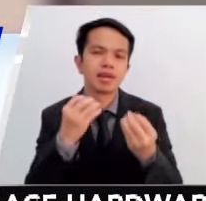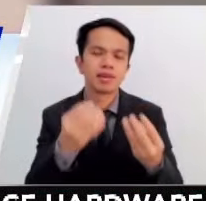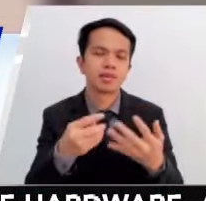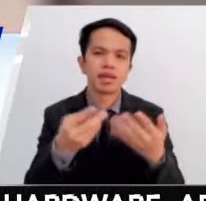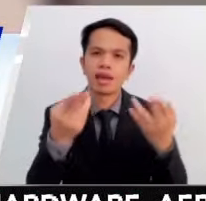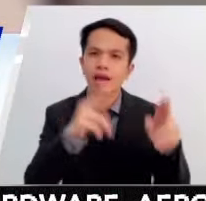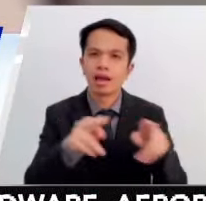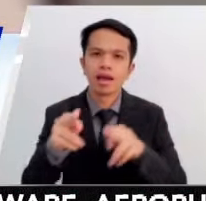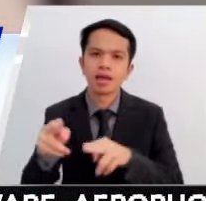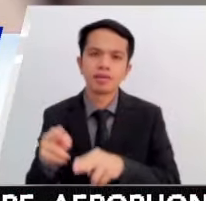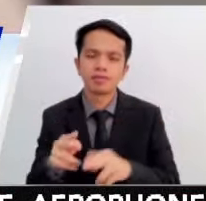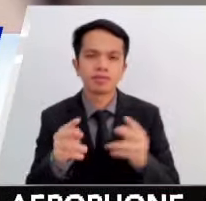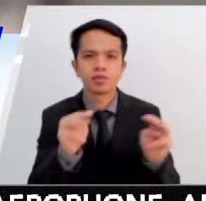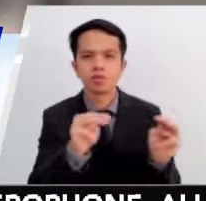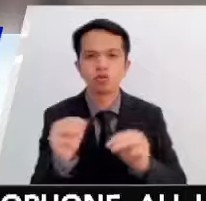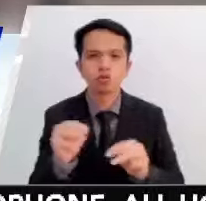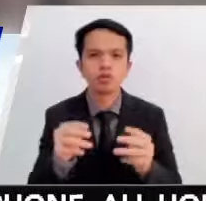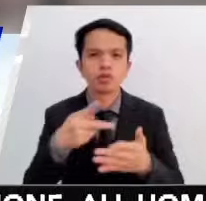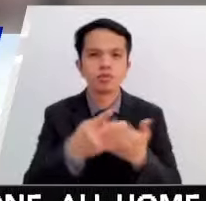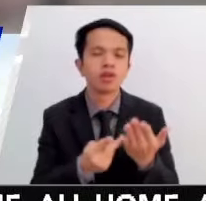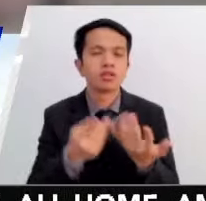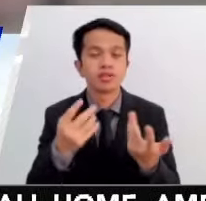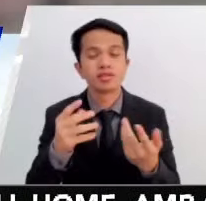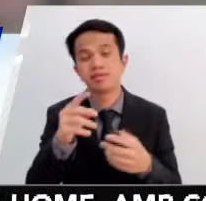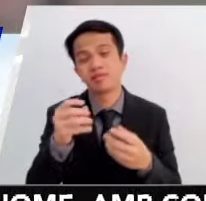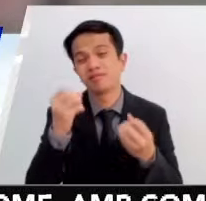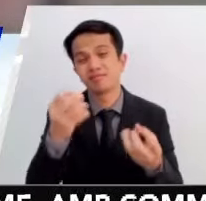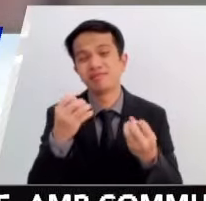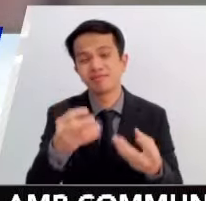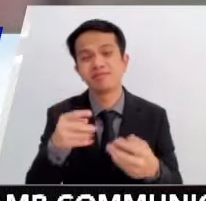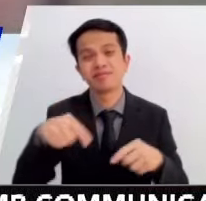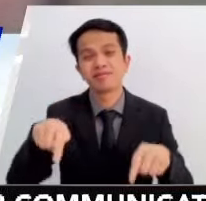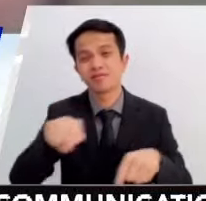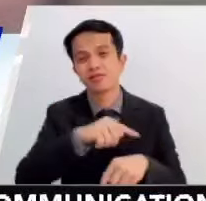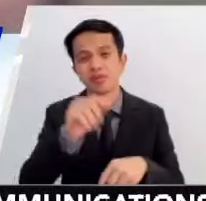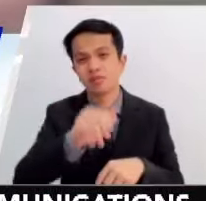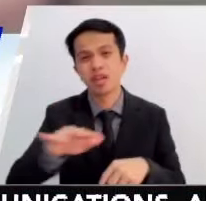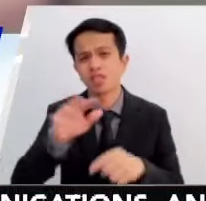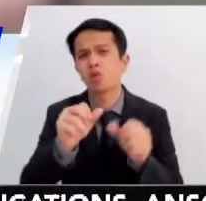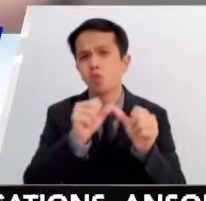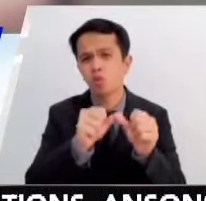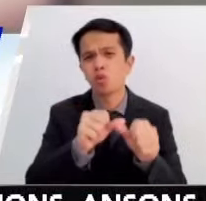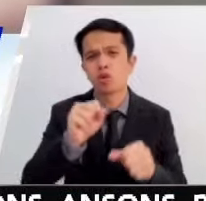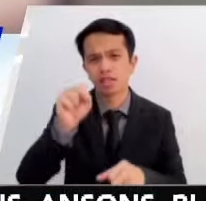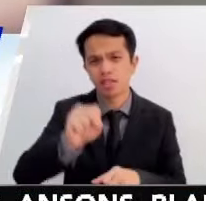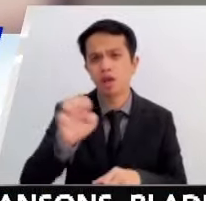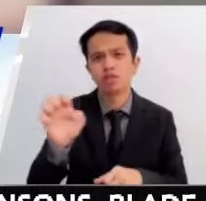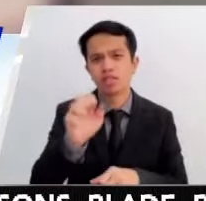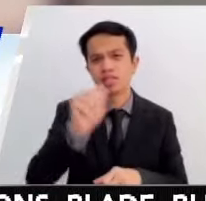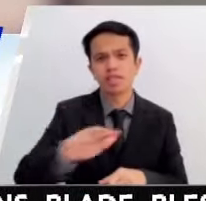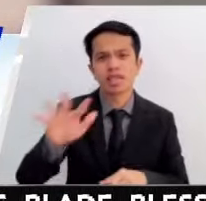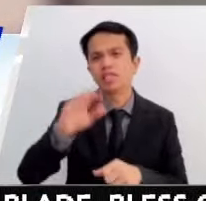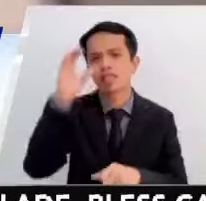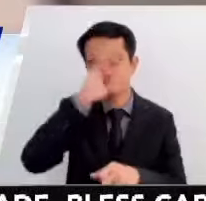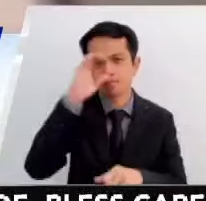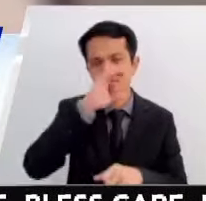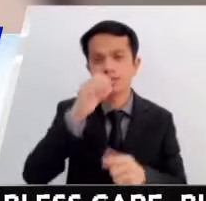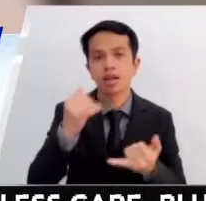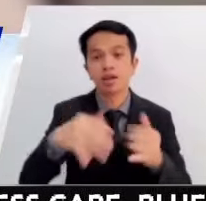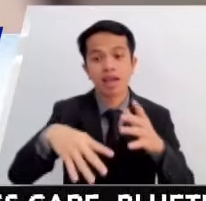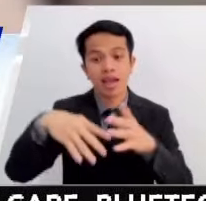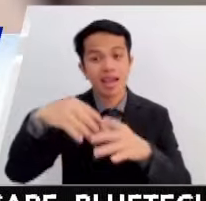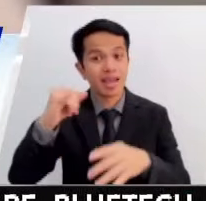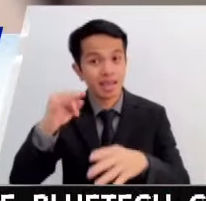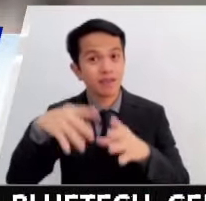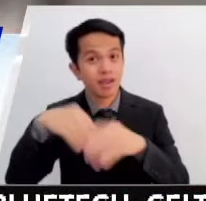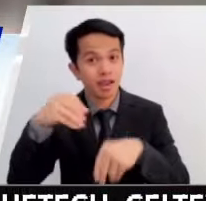naman po ng buong bayan at ilang mga bansa dito sa Southeast Asia na pinaghahanap na po siya. Kaya kung ito'y nakalabas po ng Pilipinas, ito po